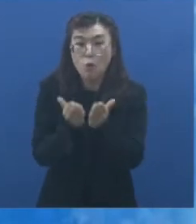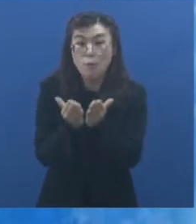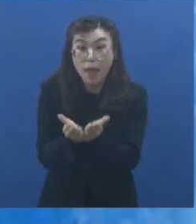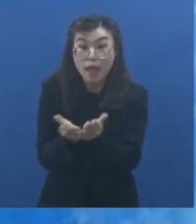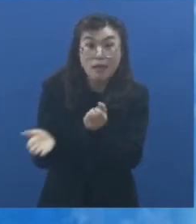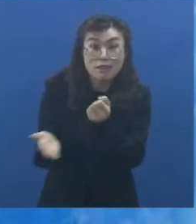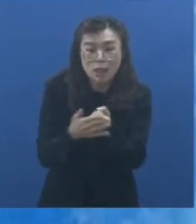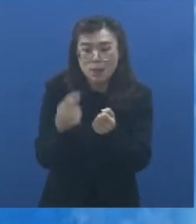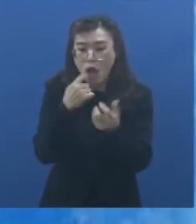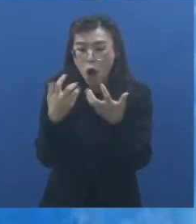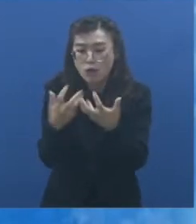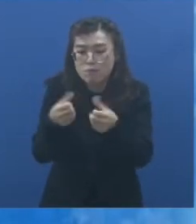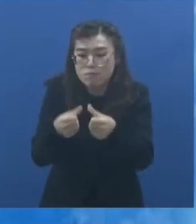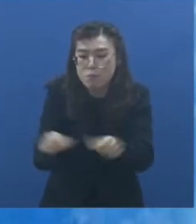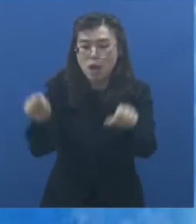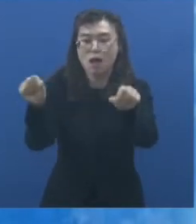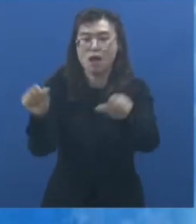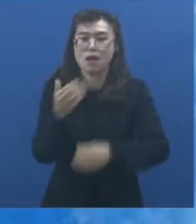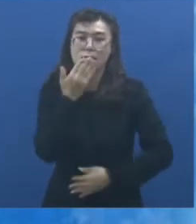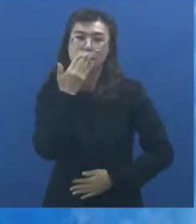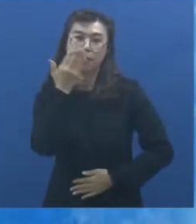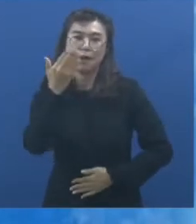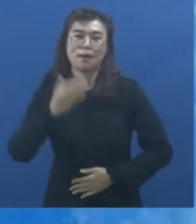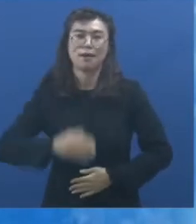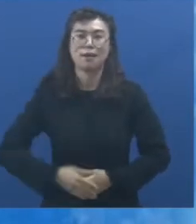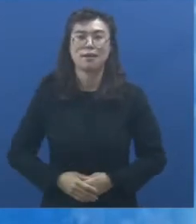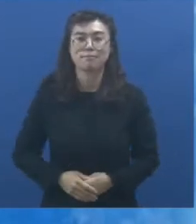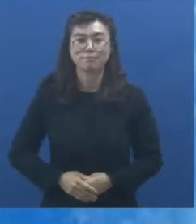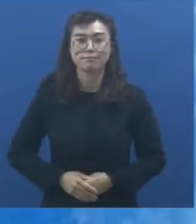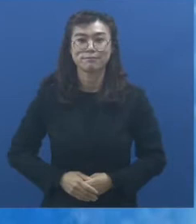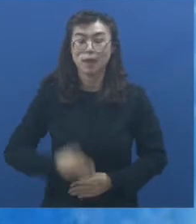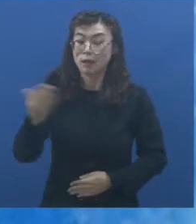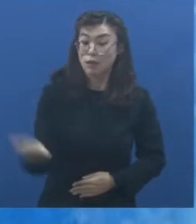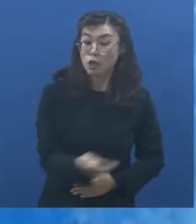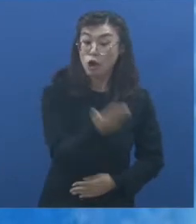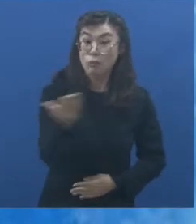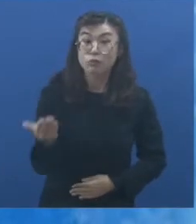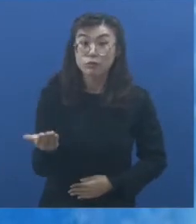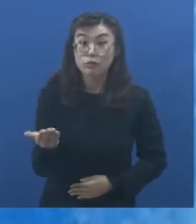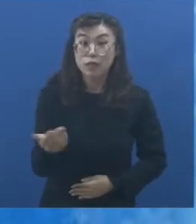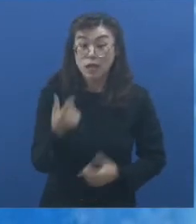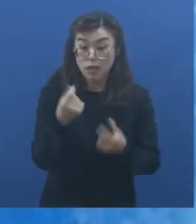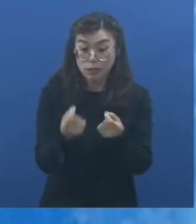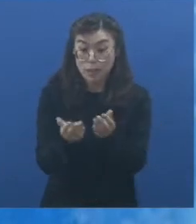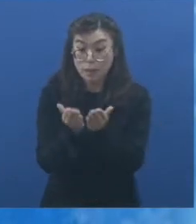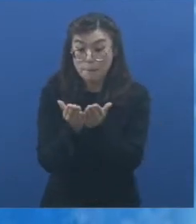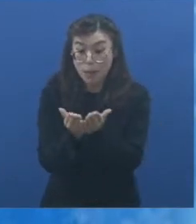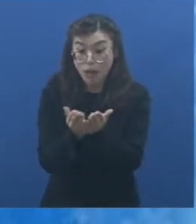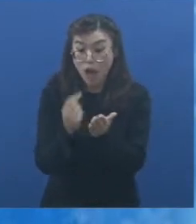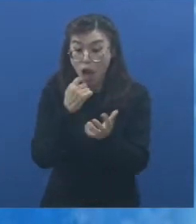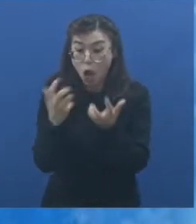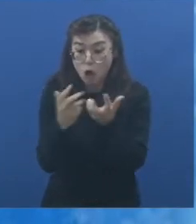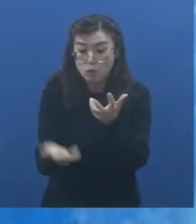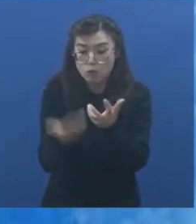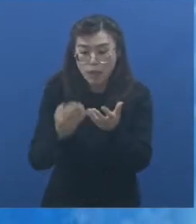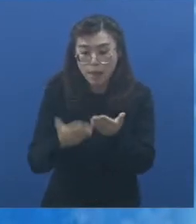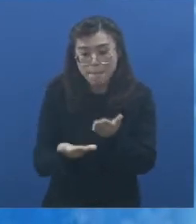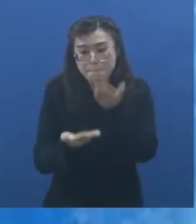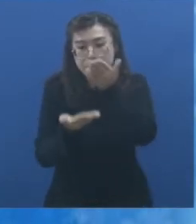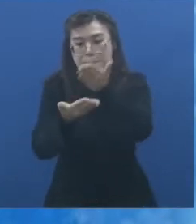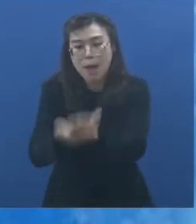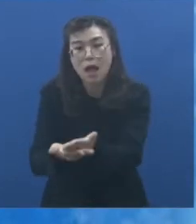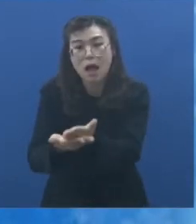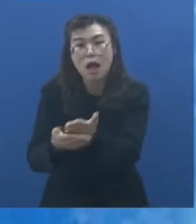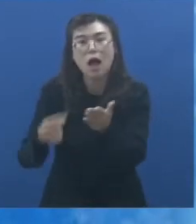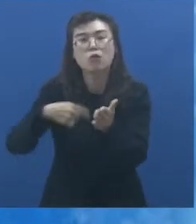카고 깨는 거거든요 어 그런데 여러분들 그렇게 하려면 100 앞부분이 살짝 들려야 되잖아요 그래서 3